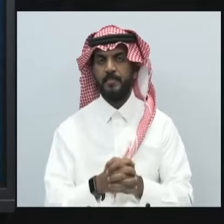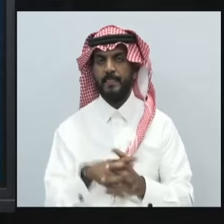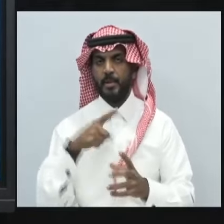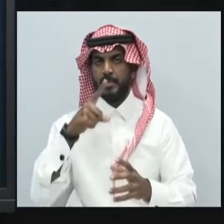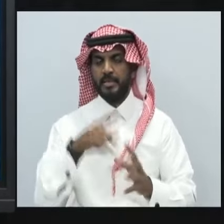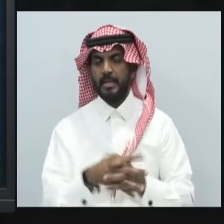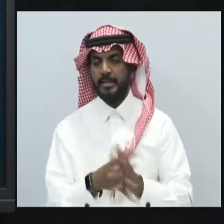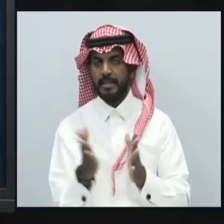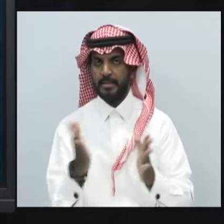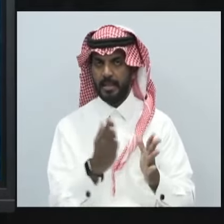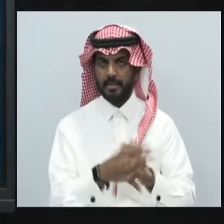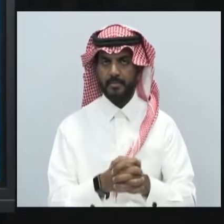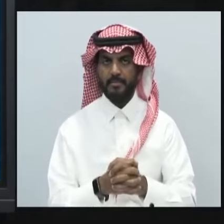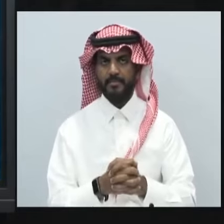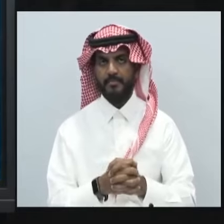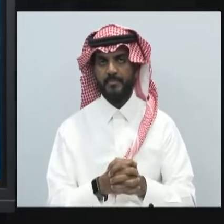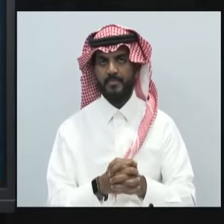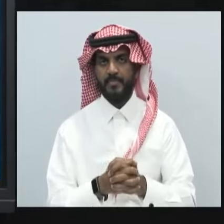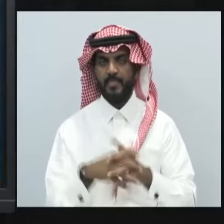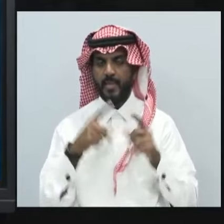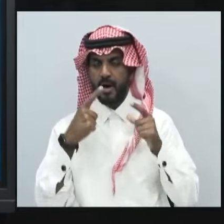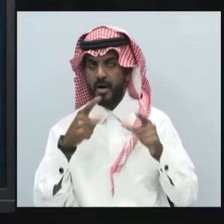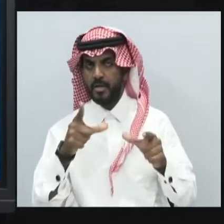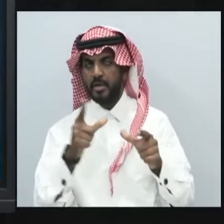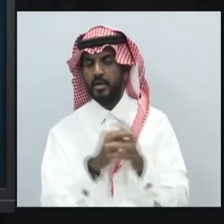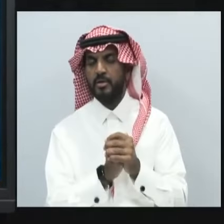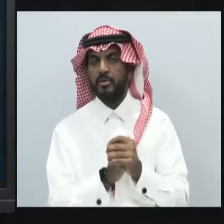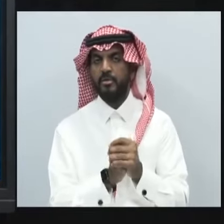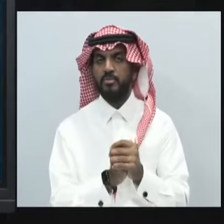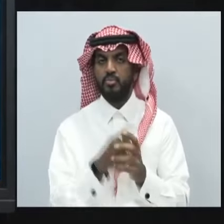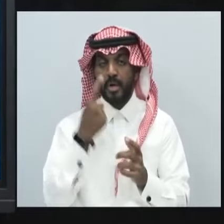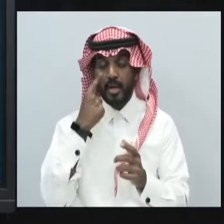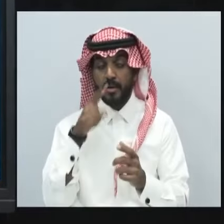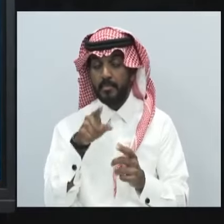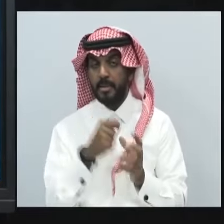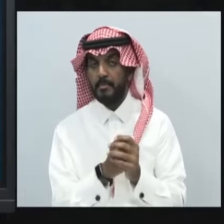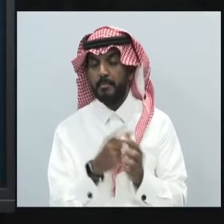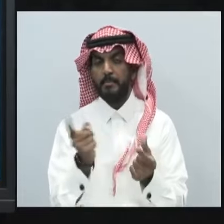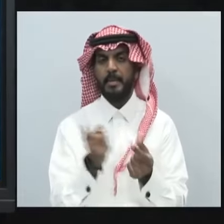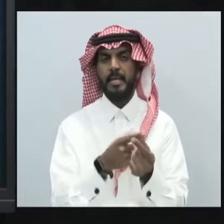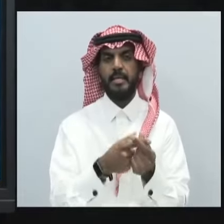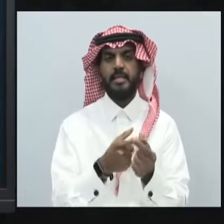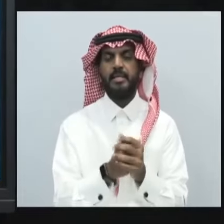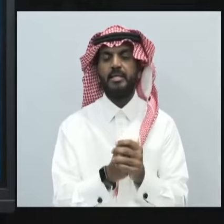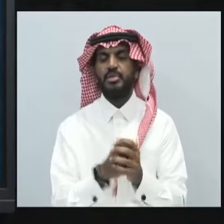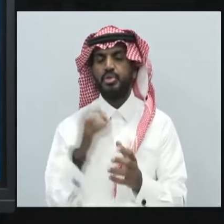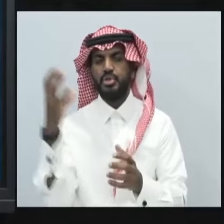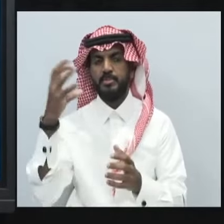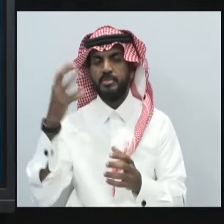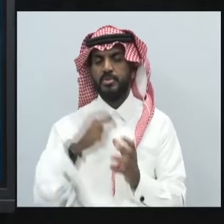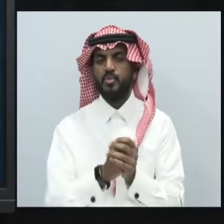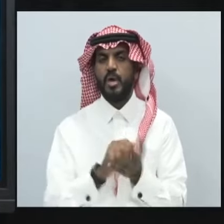وطالبتين الطريق الى ظاهره اخرى من الظواهر التي تحدث ما بين الشمس والارض والقمر